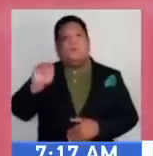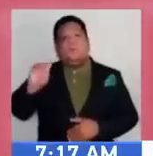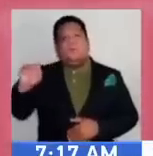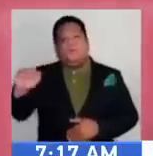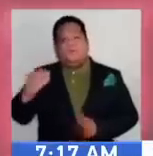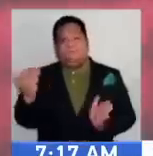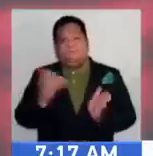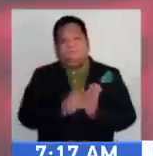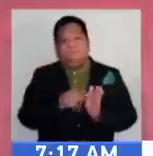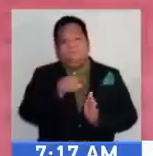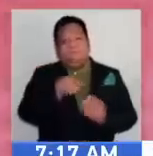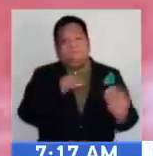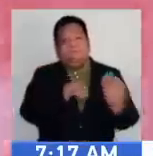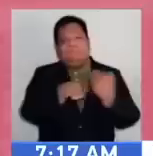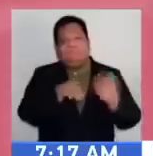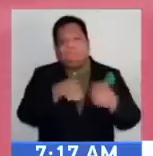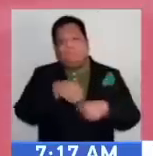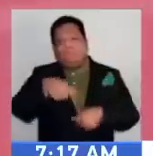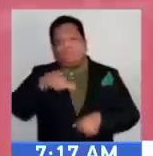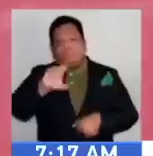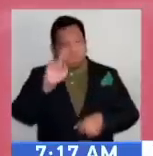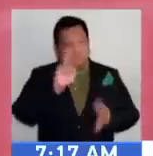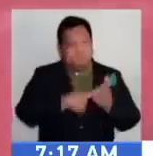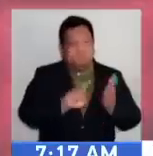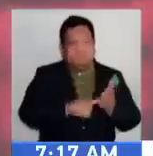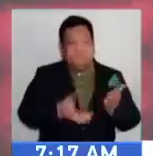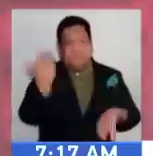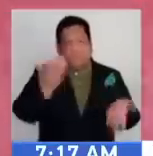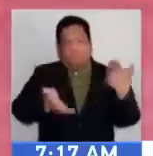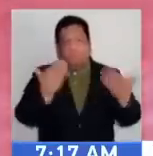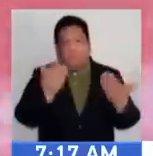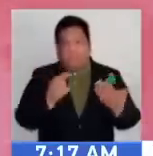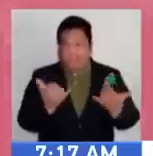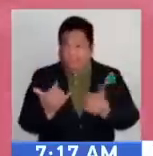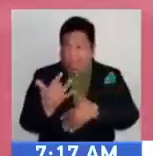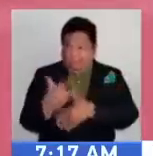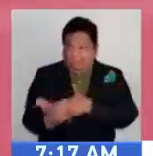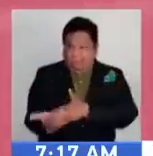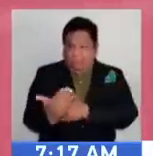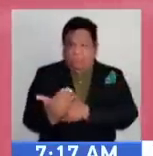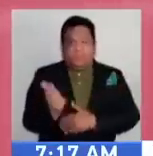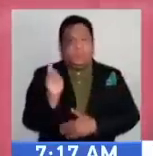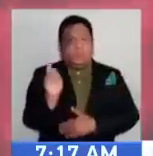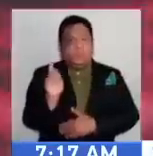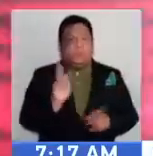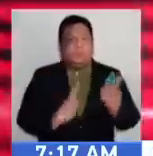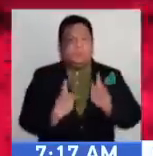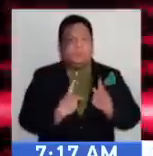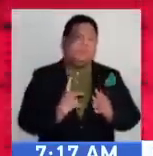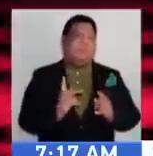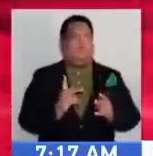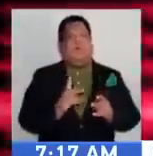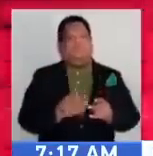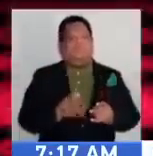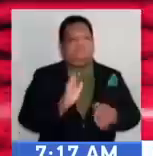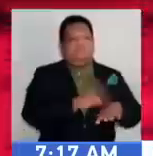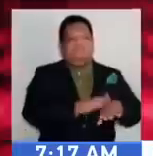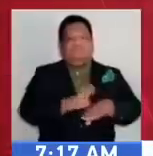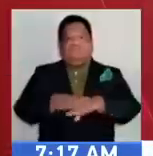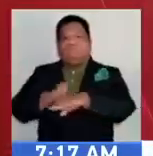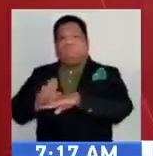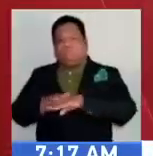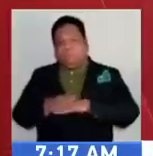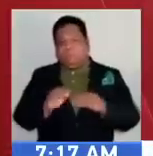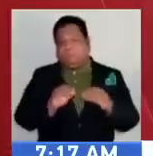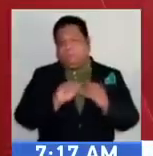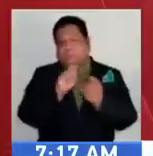City. Maaga pa lang, abot na sa mahigit 20 ang sinita. Ayun ang balita live si James Agusin. James, marami